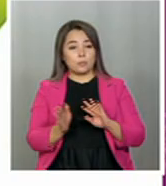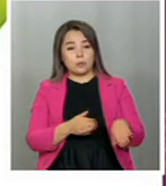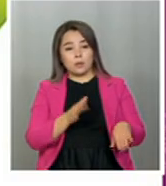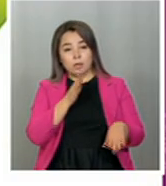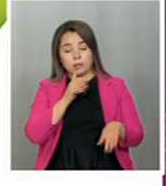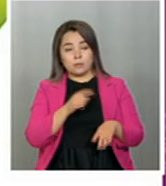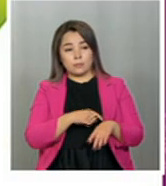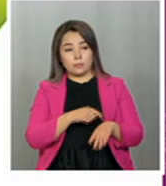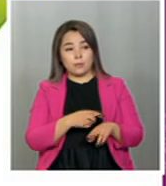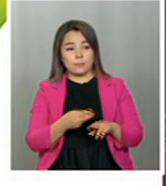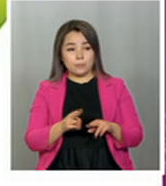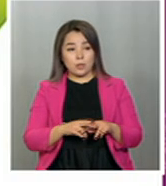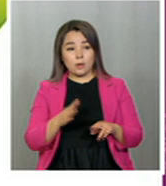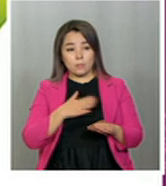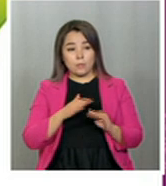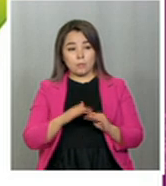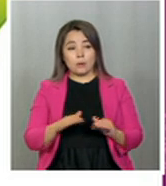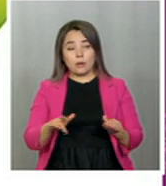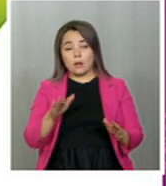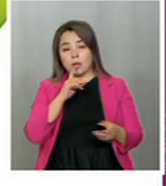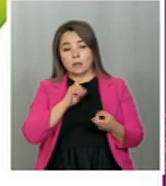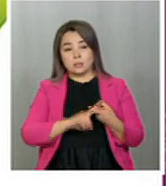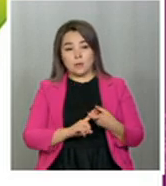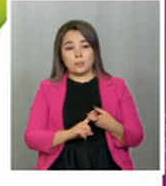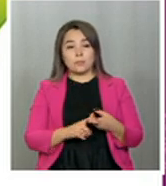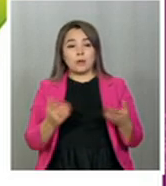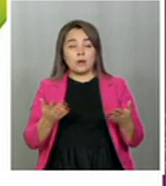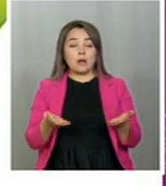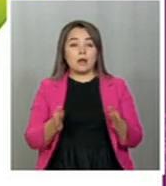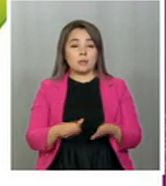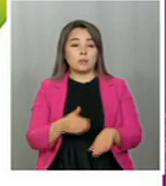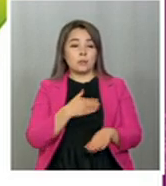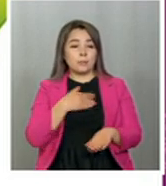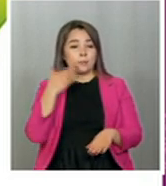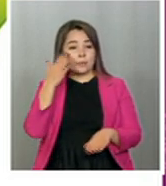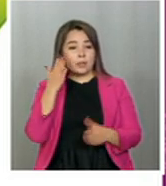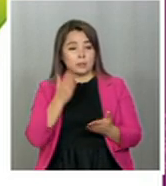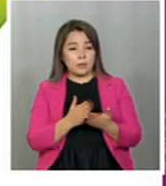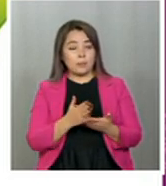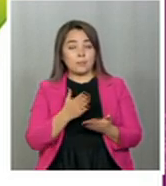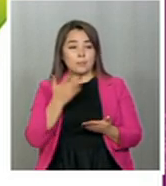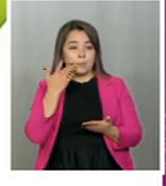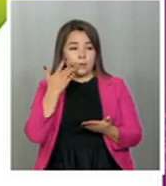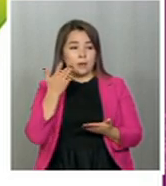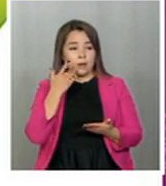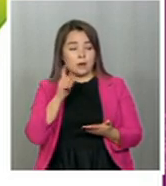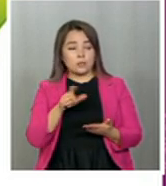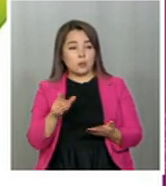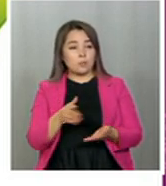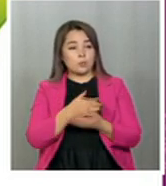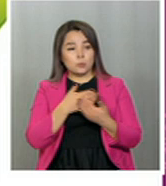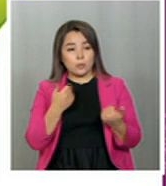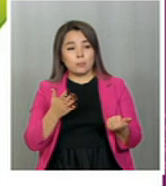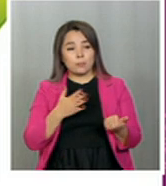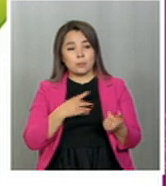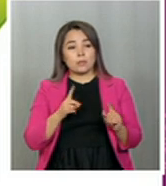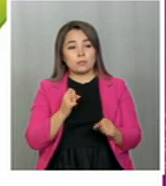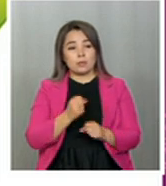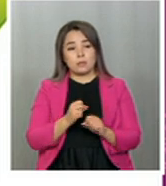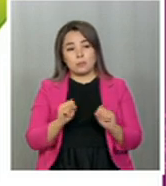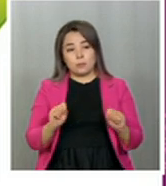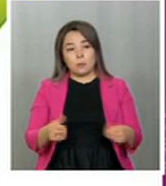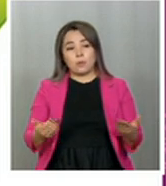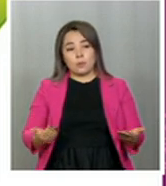шықты. Мен осы балалық шағымда қала берсем ғой шіркін. Мәңгілік адам жоқ. Мен не істей